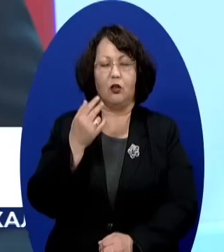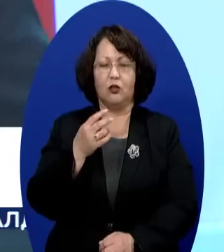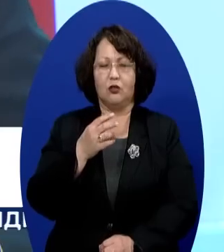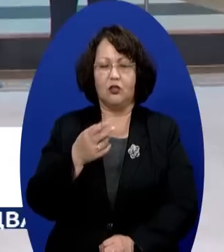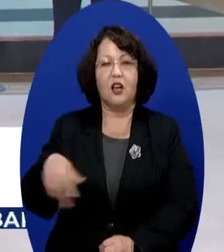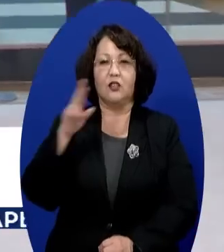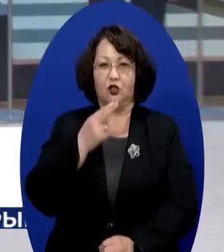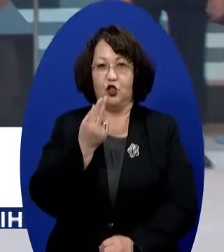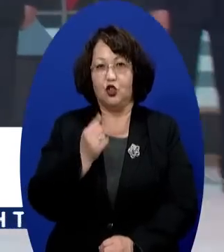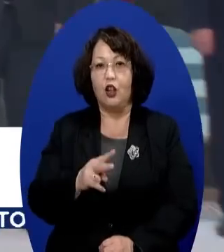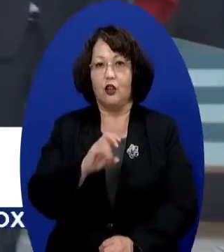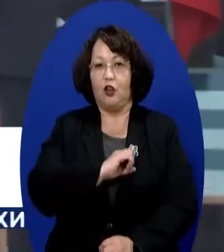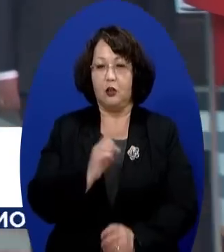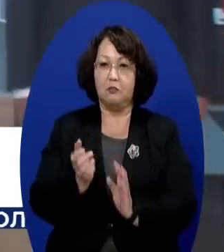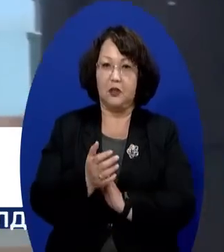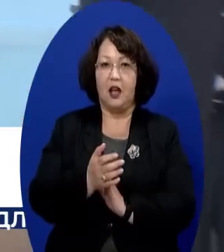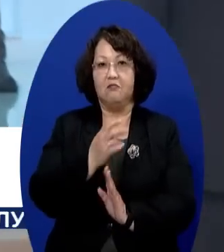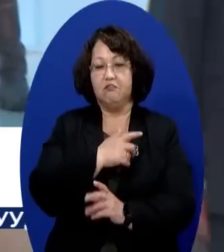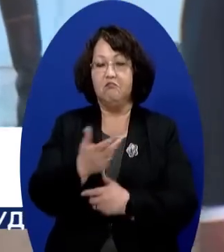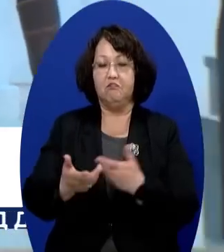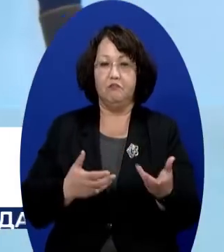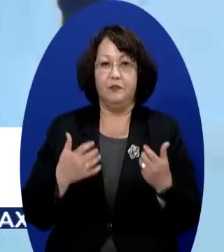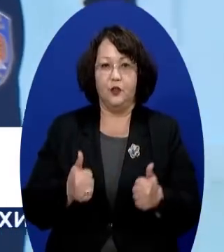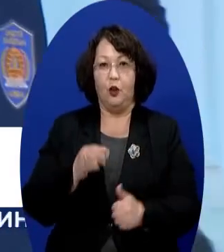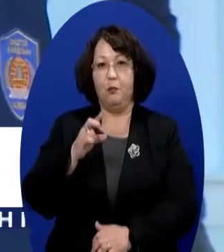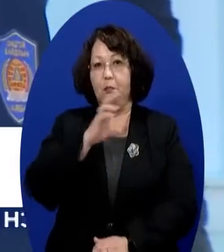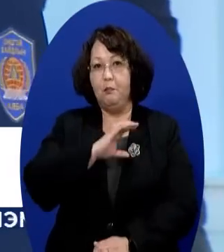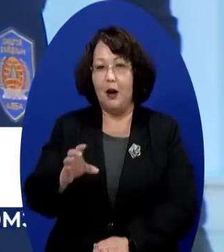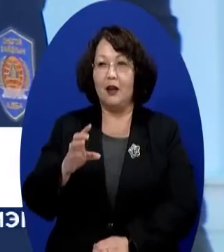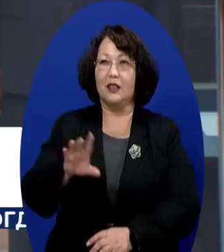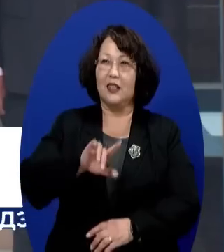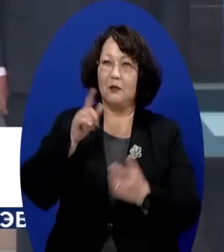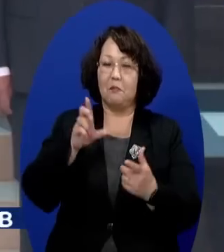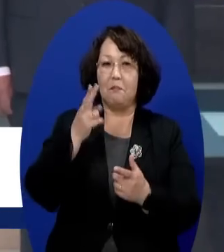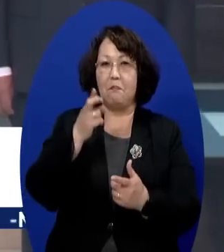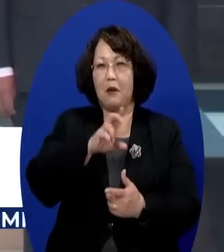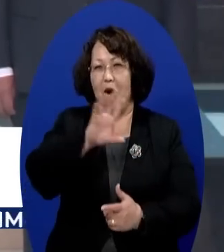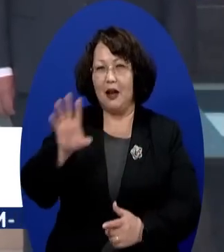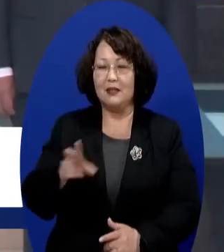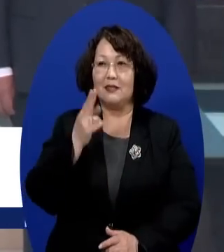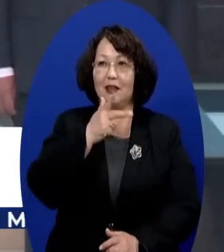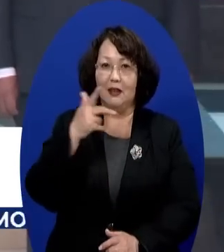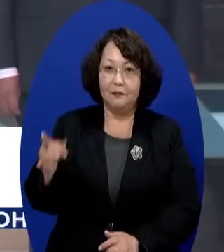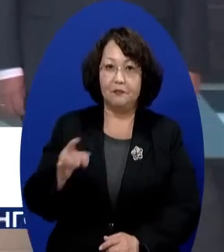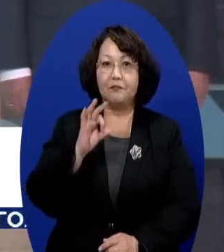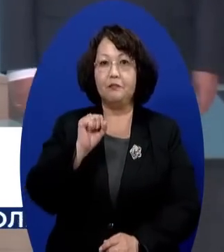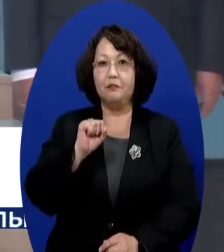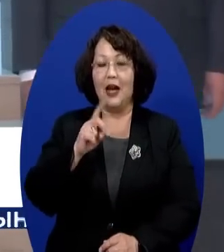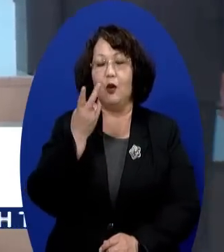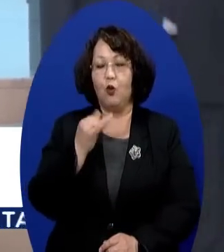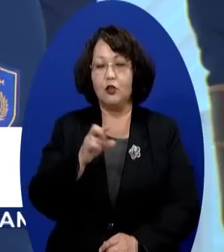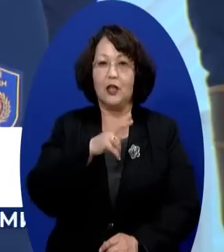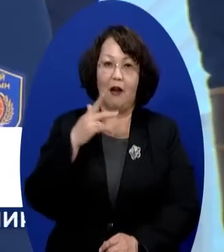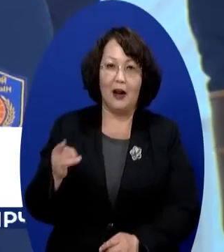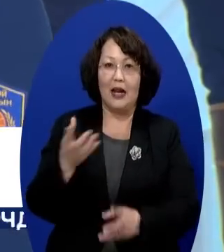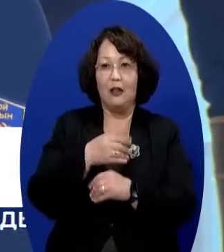байна. Онцгой байдлын алба болоо байгаль цаг үеийн аюулт үзэгдэл, үйлдвэр технологийн болон ахуйн осол, нийтийг хамарсан халдварт өвчин